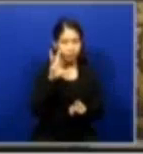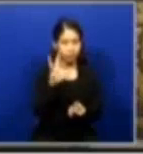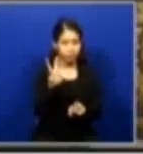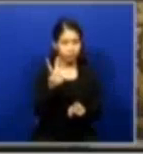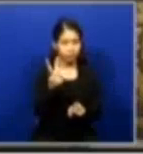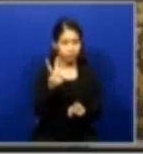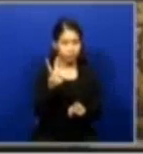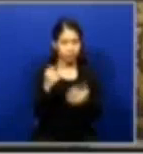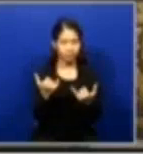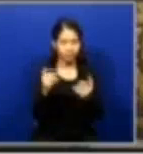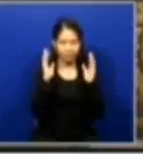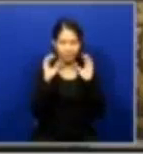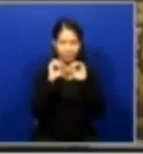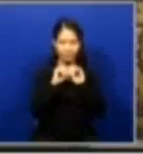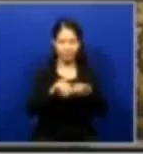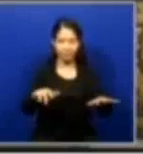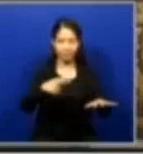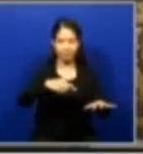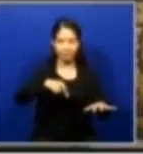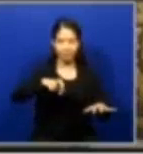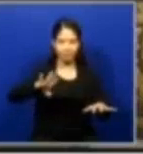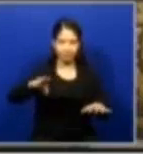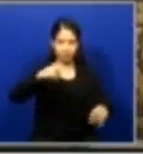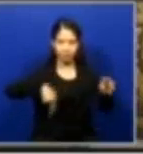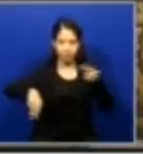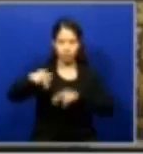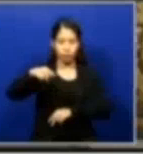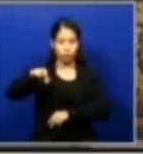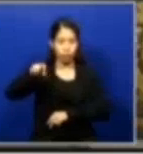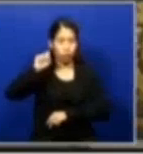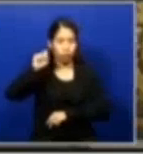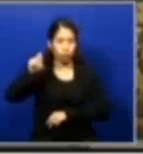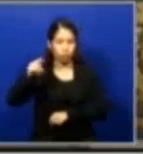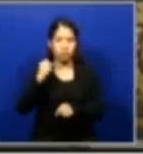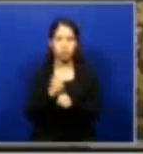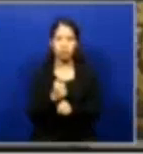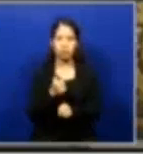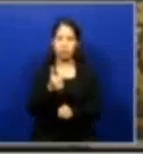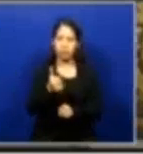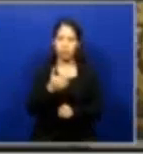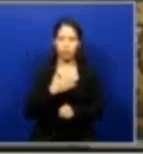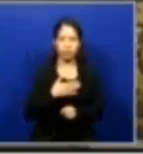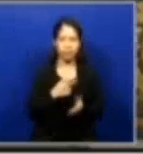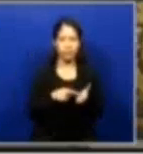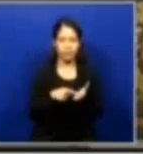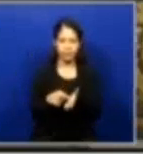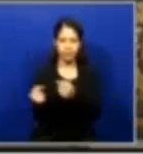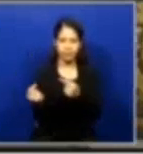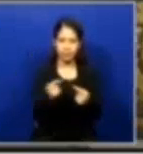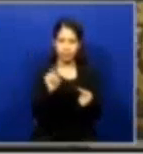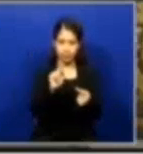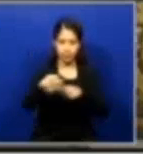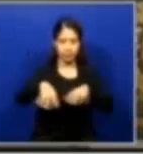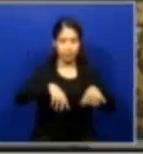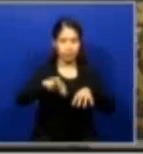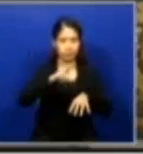กาศใช้เนี่ยพระราชบัญญัติควบคุมสถานการณ์ฉุกเฉินนี่ท่านทำได้เสร็จแล้วผมเสนอต่อไปว่าให้ไปจัดระ